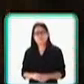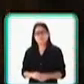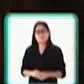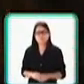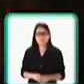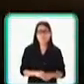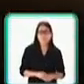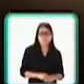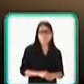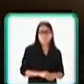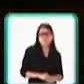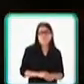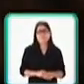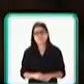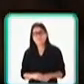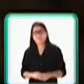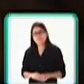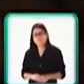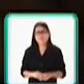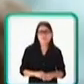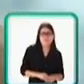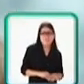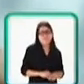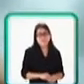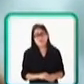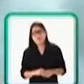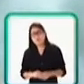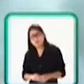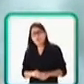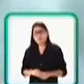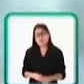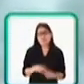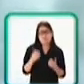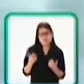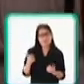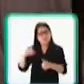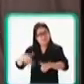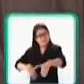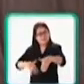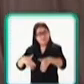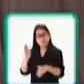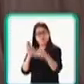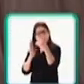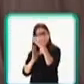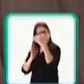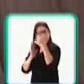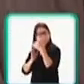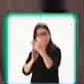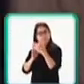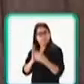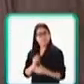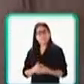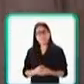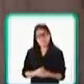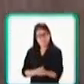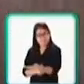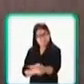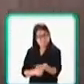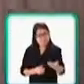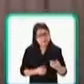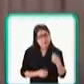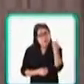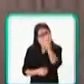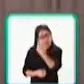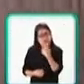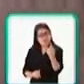เนี่ยซึ่งมีคุณประยงชื่นเย็นเป็นศิลปินแห่งชาตินะคะคุณสวัสดิ์สารคามผู้ร่วมทำดนตรีแล้วก็พระสัญญาลักษณ์ดอน